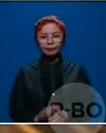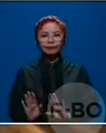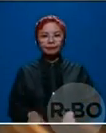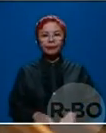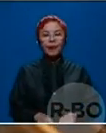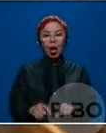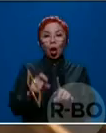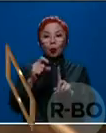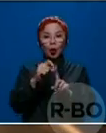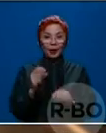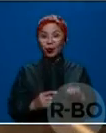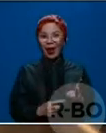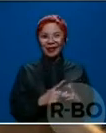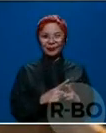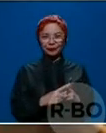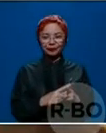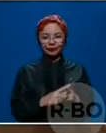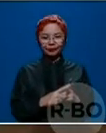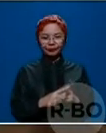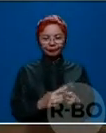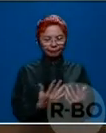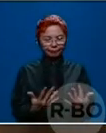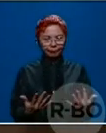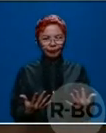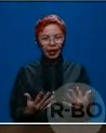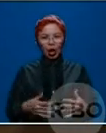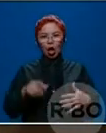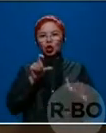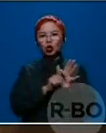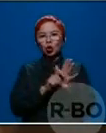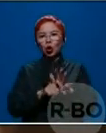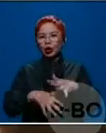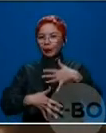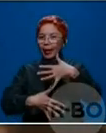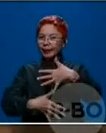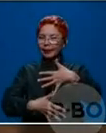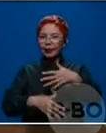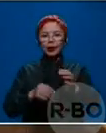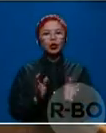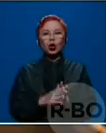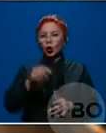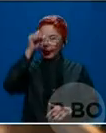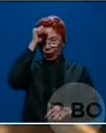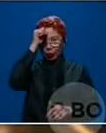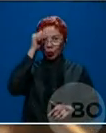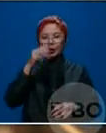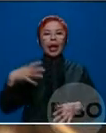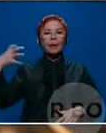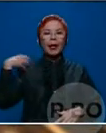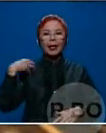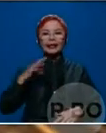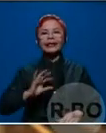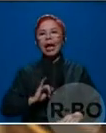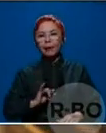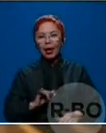Indonesia negara-negara G 20 baca Brazil baca India baca Amerika Serikat memiliki skema seperti ini juga namanya